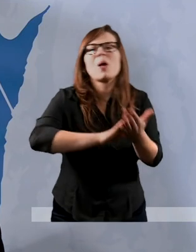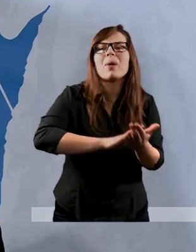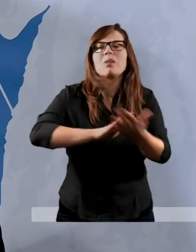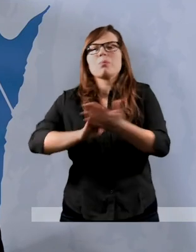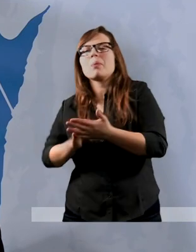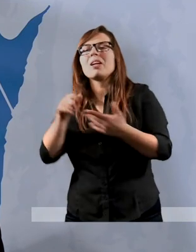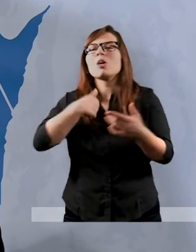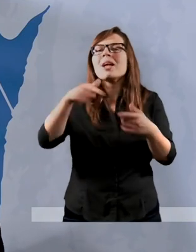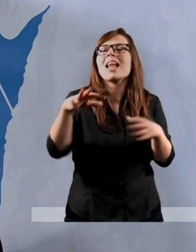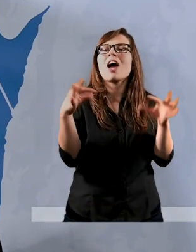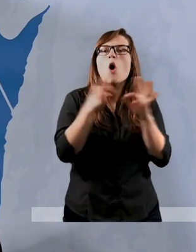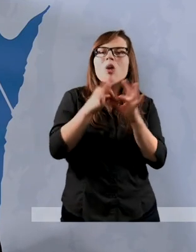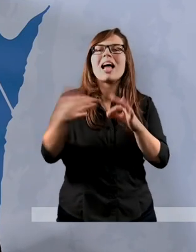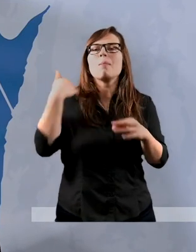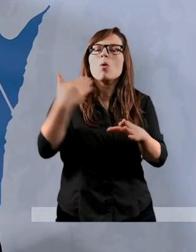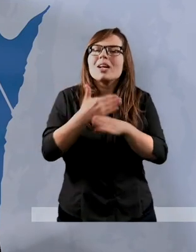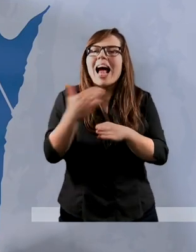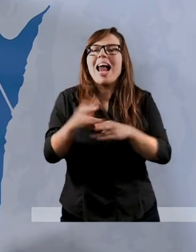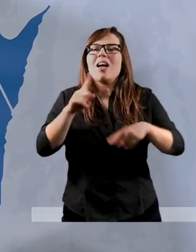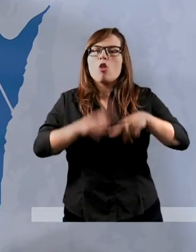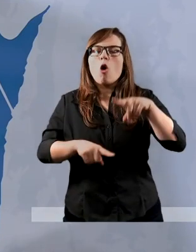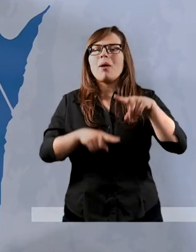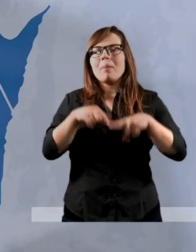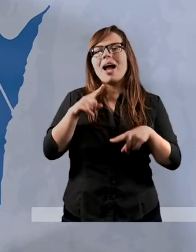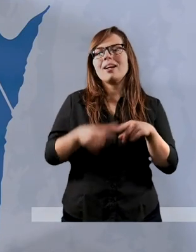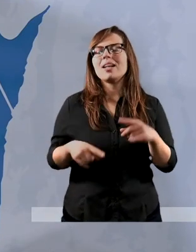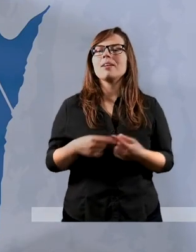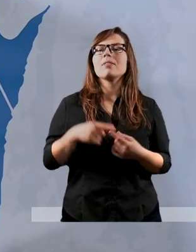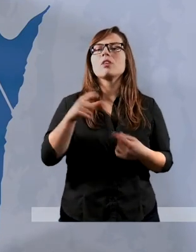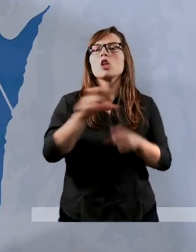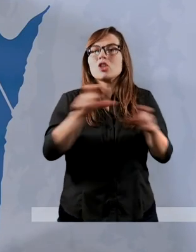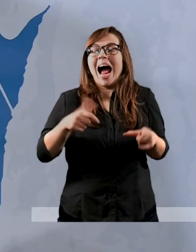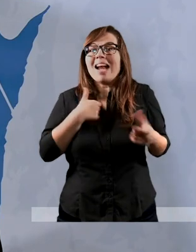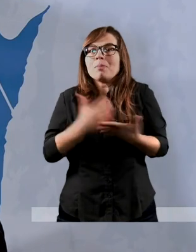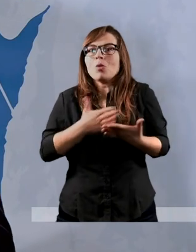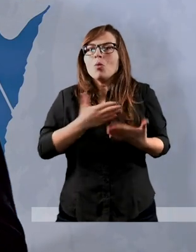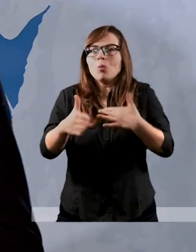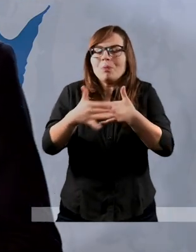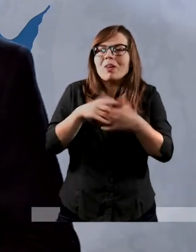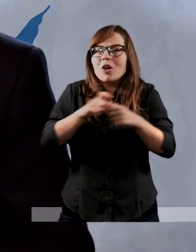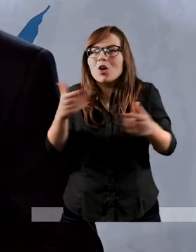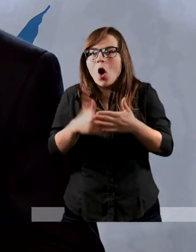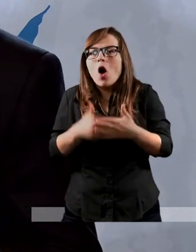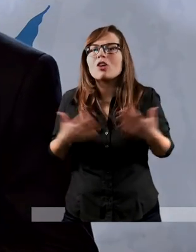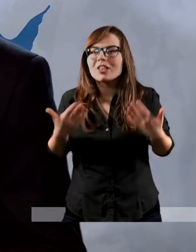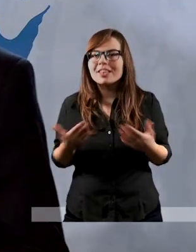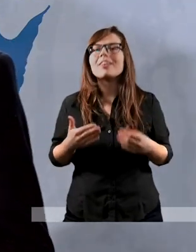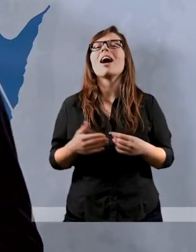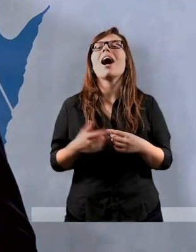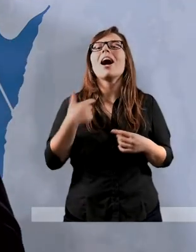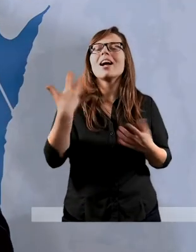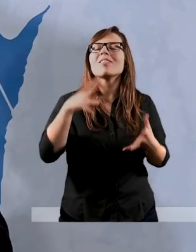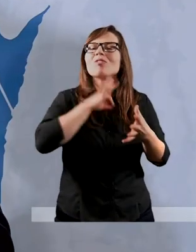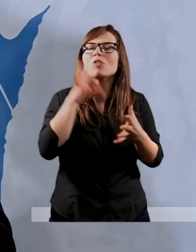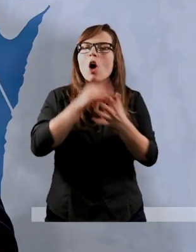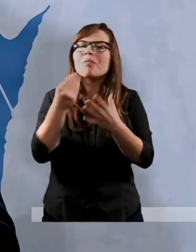i żeby te relacje były nadal normalne. Widzę, że czas mi się kończy. Kiedyś jeszcze miałem, powiem tutaj o szybkim